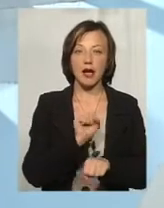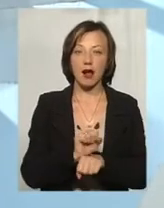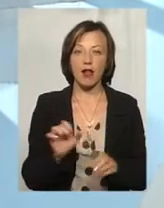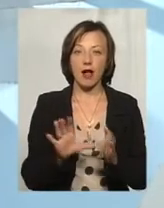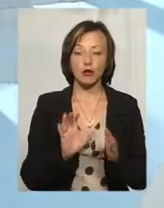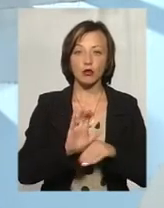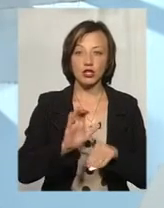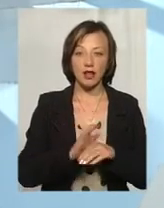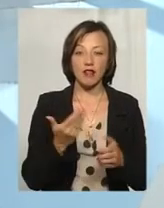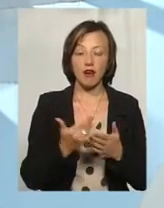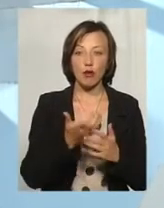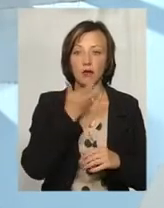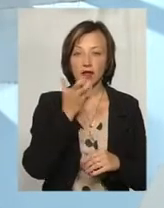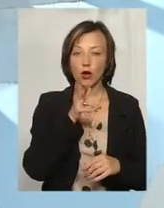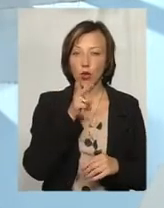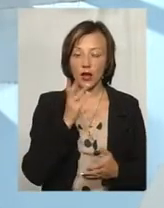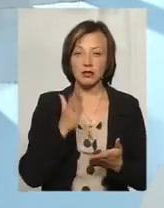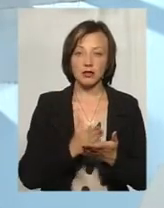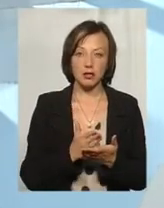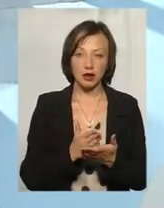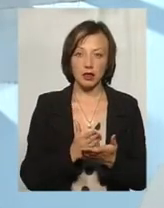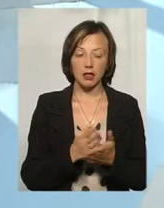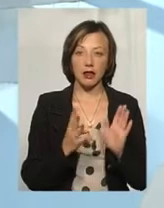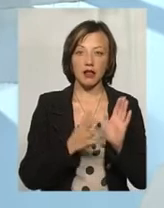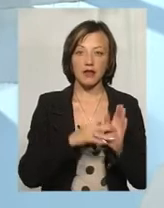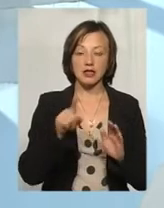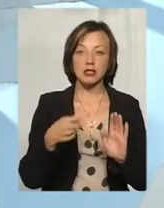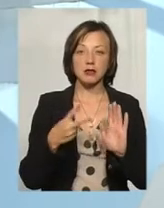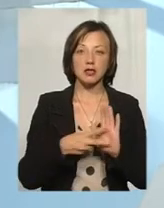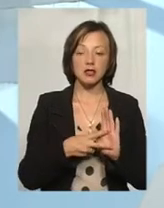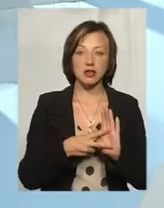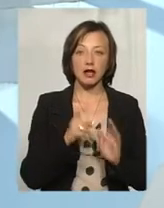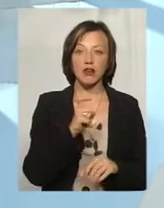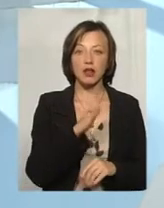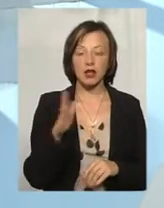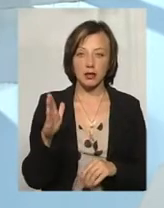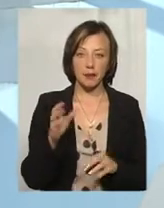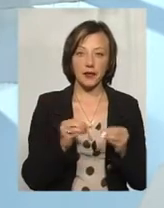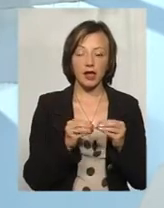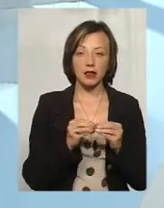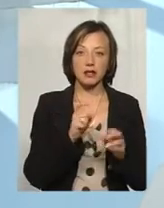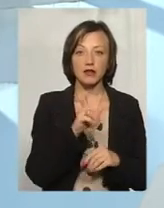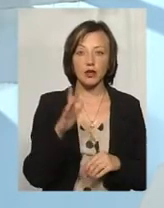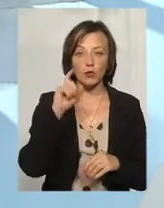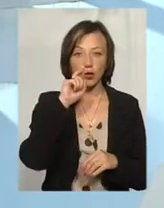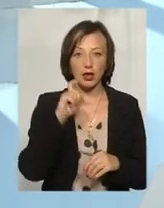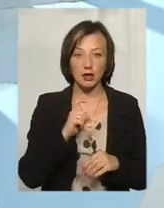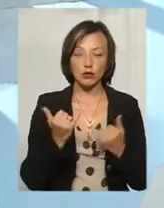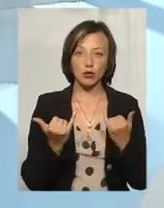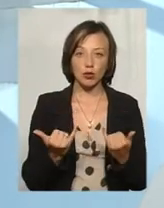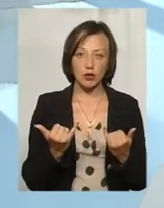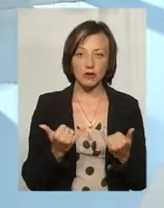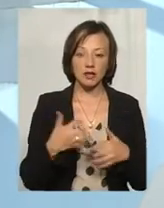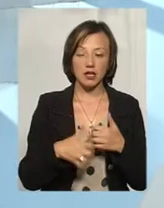Так от, в Південній Кореї він складає 9,7 хвилини, тобто 10 хвилин. В Україні він сьогодні